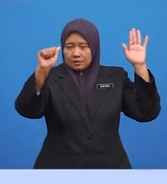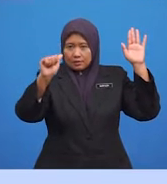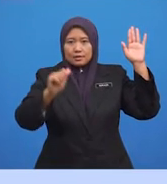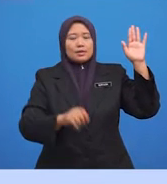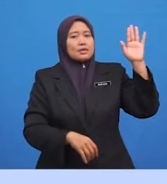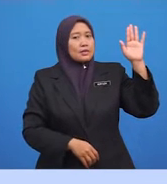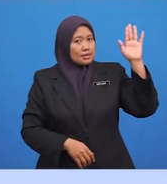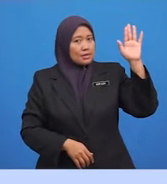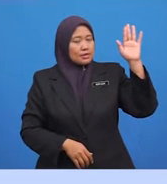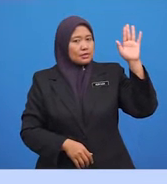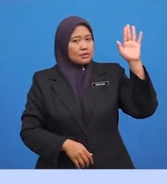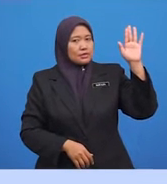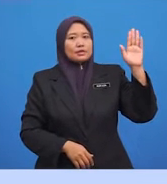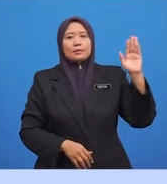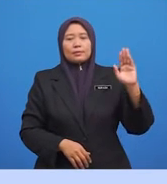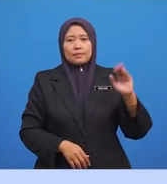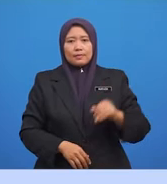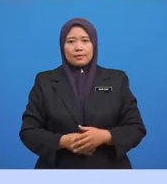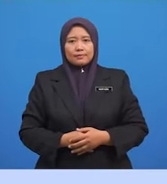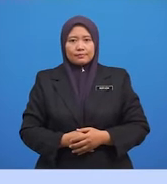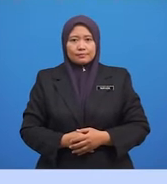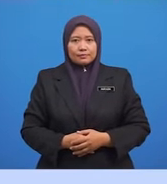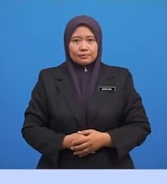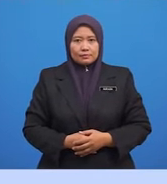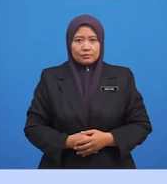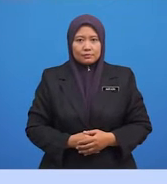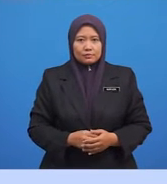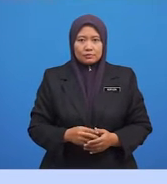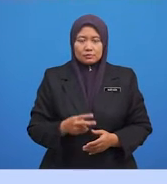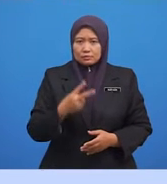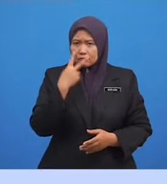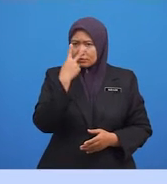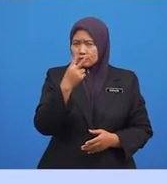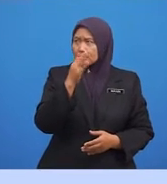Bagus. Mari lihat paparan berikut.